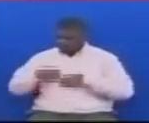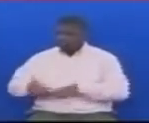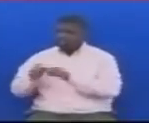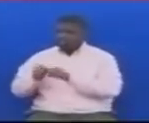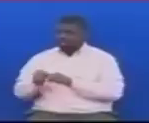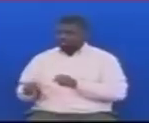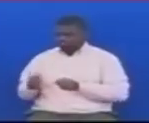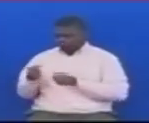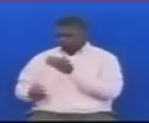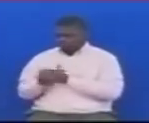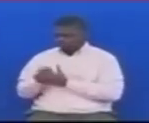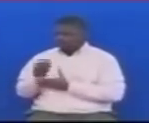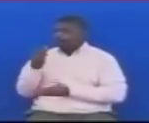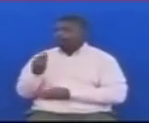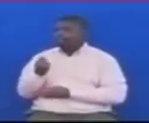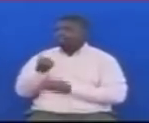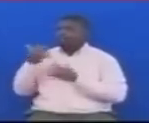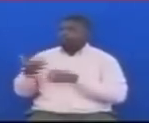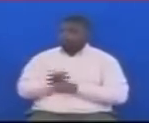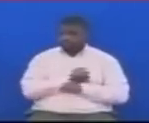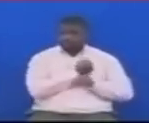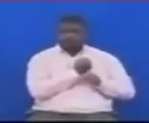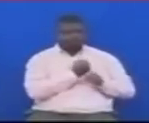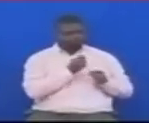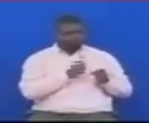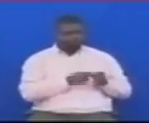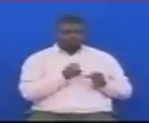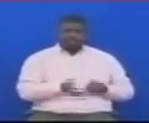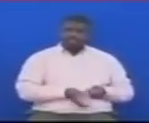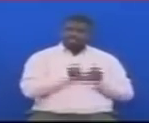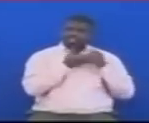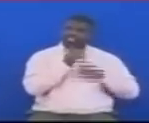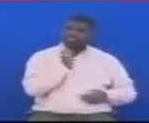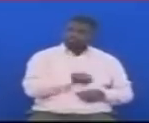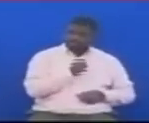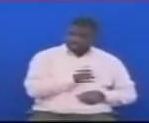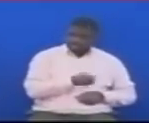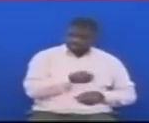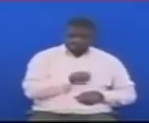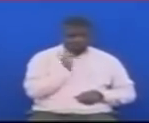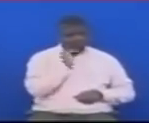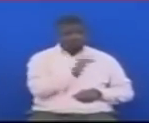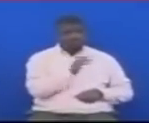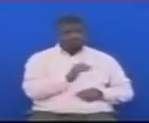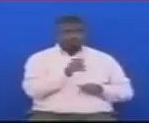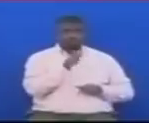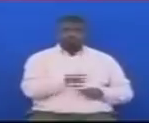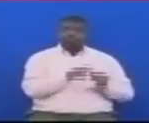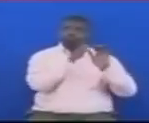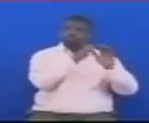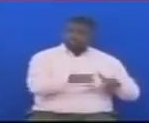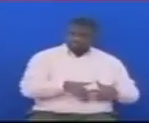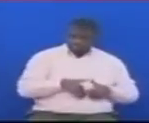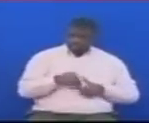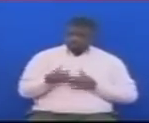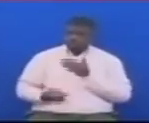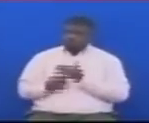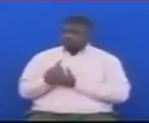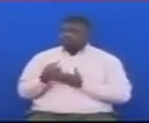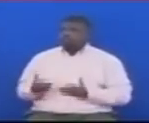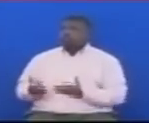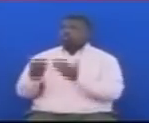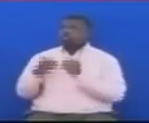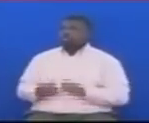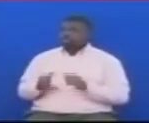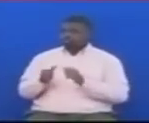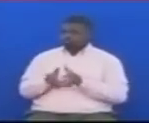wa fedha. Mheshimiwa naibu spika, napenda kumfahamisha mheshimiwa mbunge wa Nachingwea kuwa kutokana na uhitaji